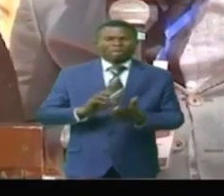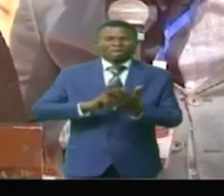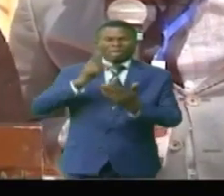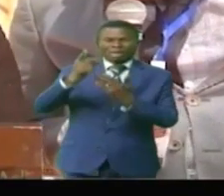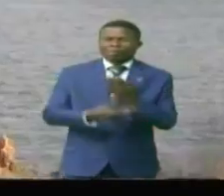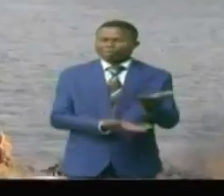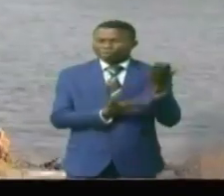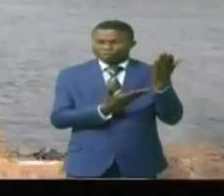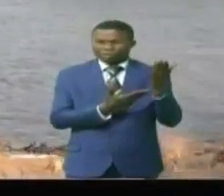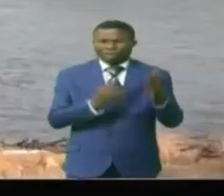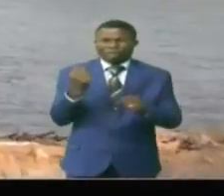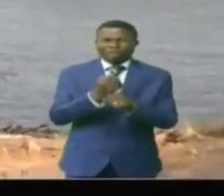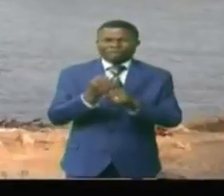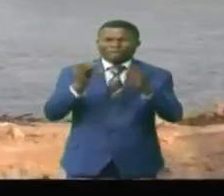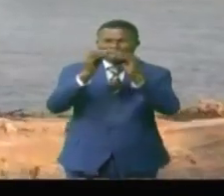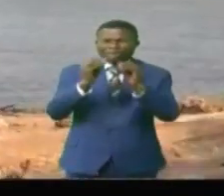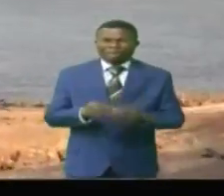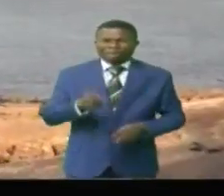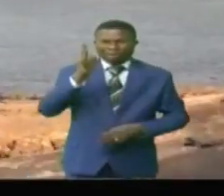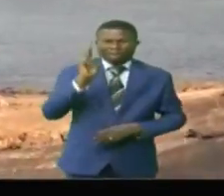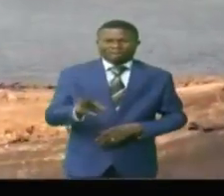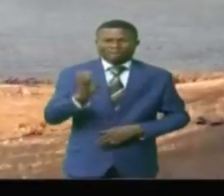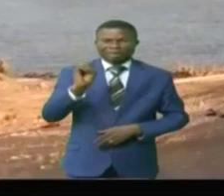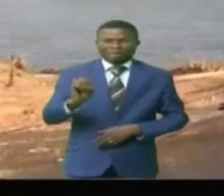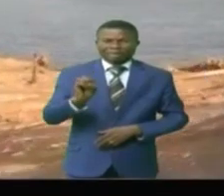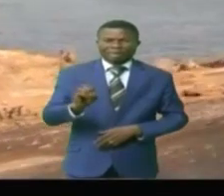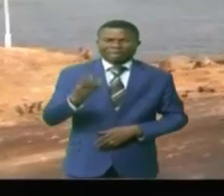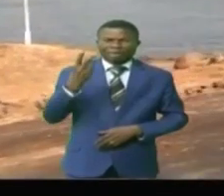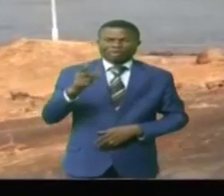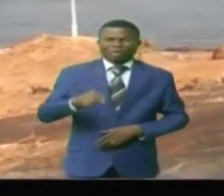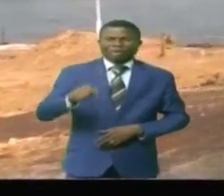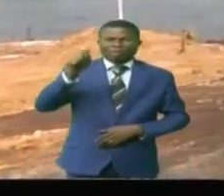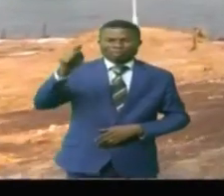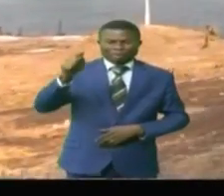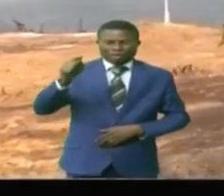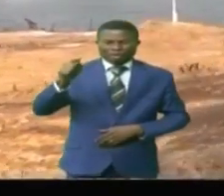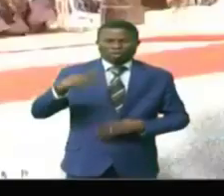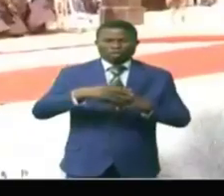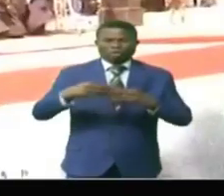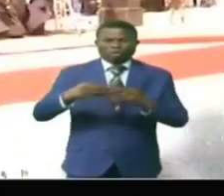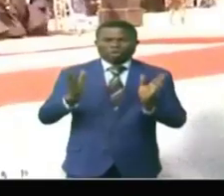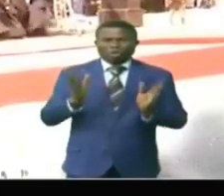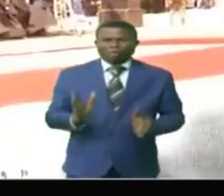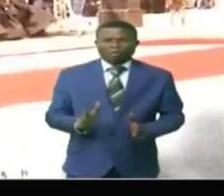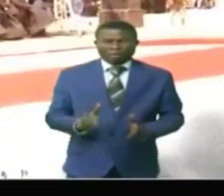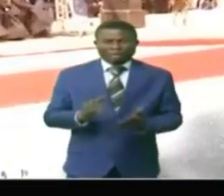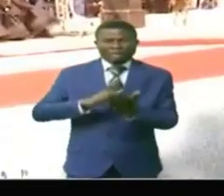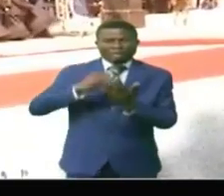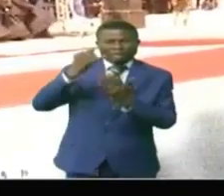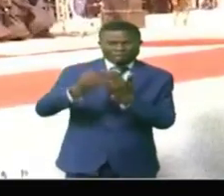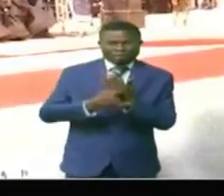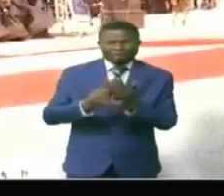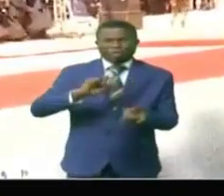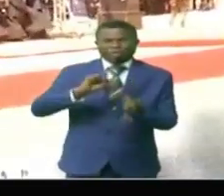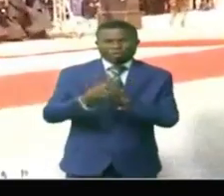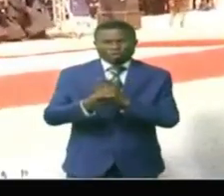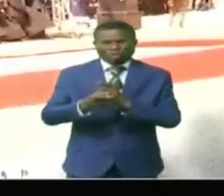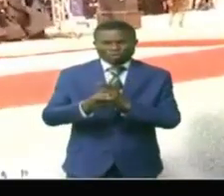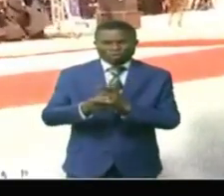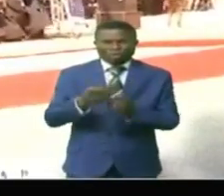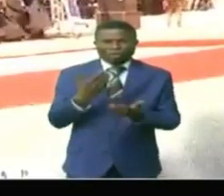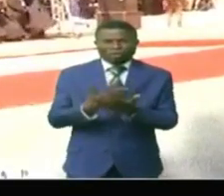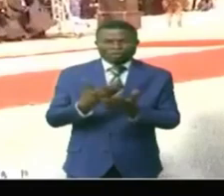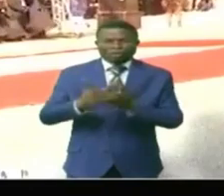dont le coût de travaux est évalué à 252 420 790 dollars a l'ambition d'améliorer tant la fluidité du